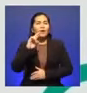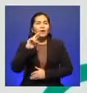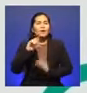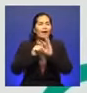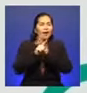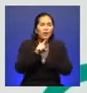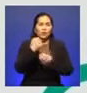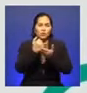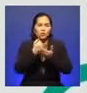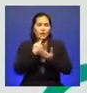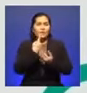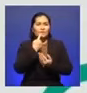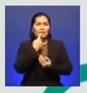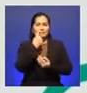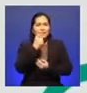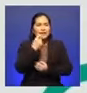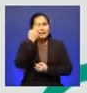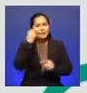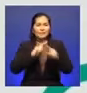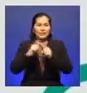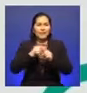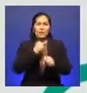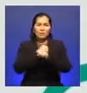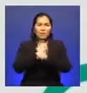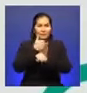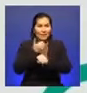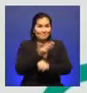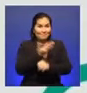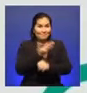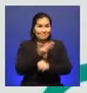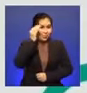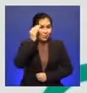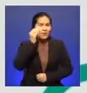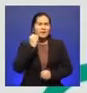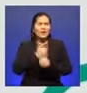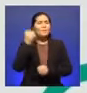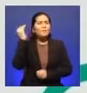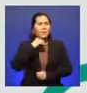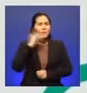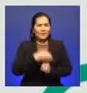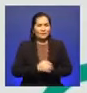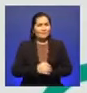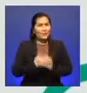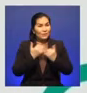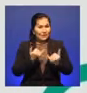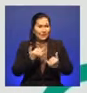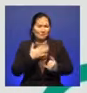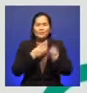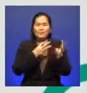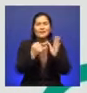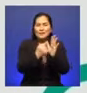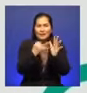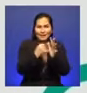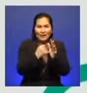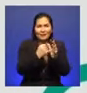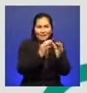เหล่านี้ทุกท่านทราบแล้วก็ทำอยู่แล้วดิฉันนำสิ่งที่ง่ายและทุกท่านทำอยู่แล้วนี่ล่ะค่ะเข้